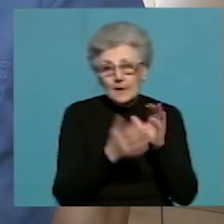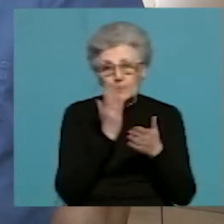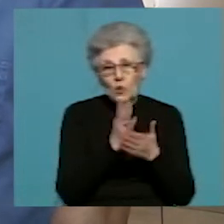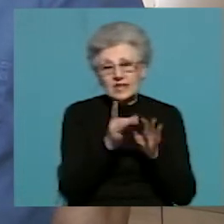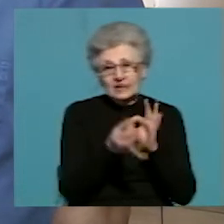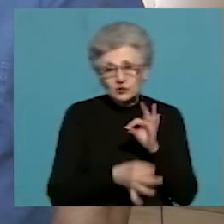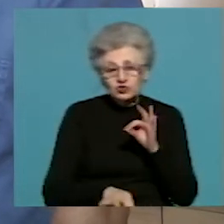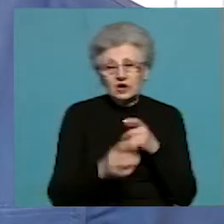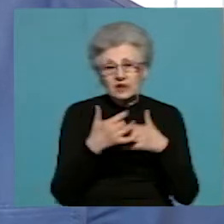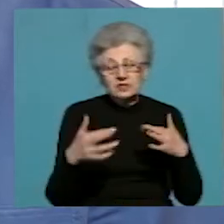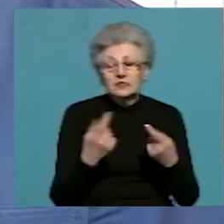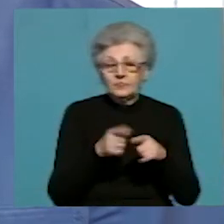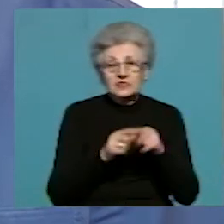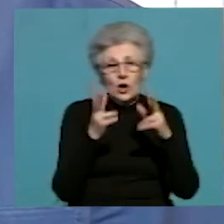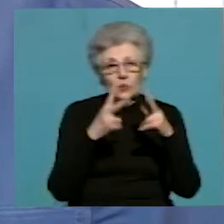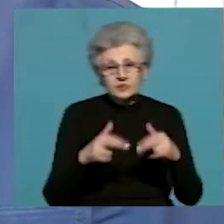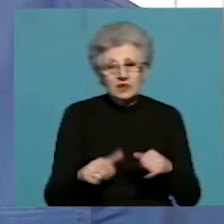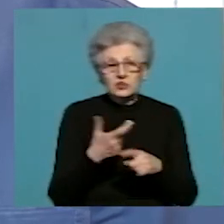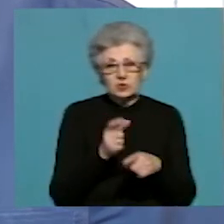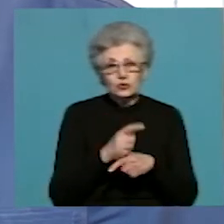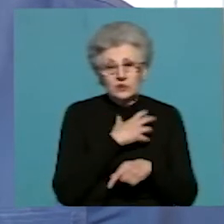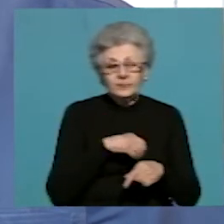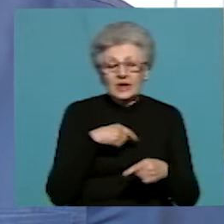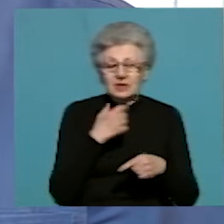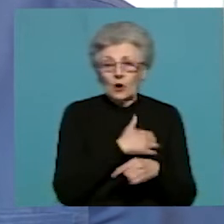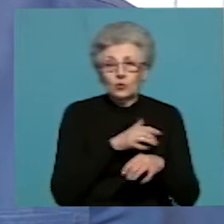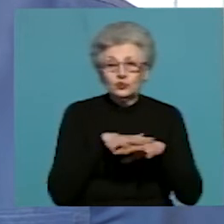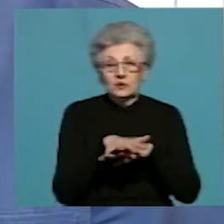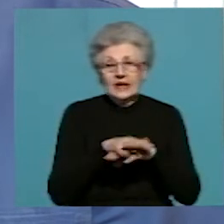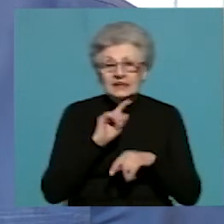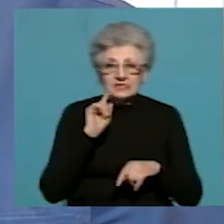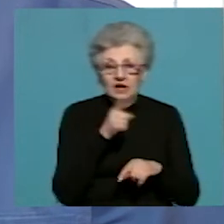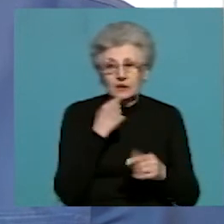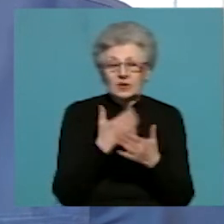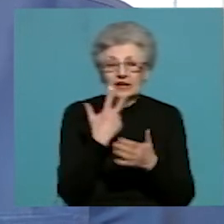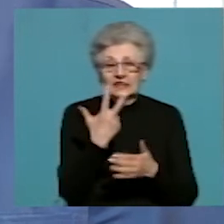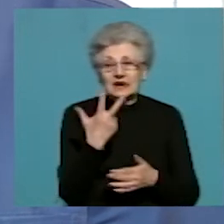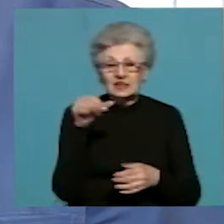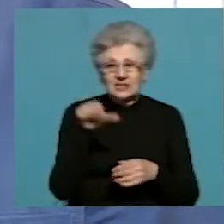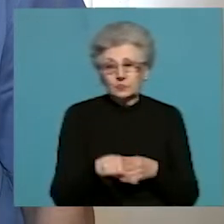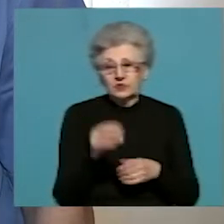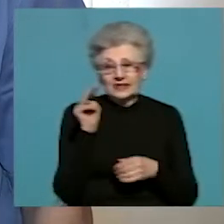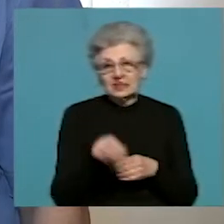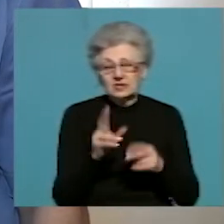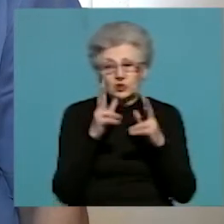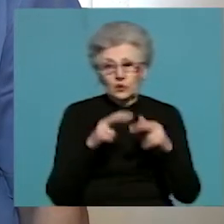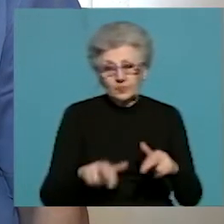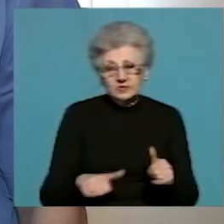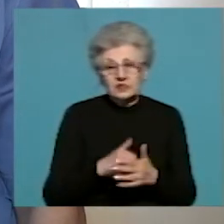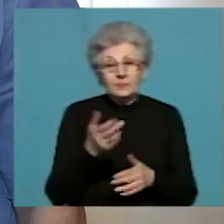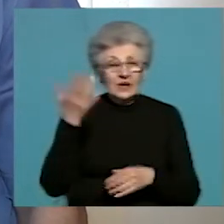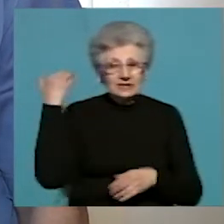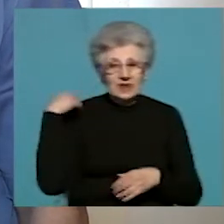дуже інформативне. Я можу сказати статистику за рік. У нас обстежень приблизно 3-3,5 тисячі обстежень. Це і шлунки